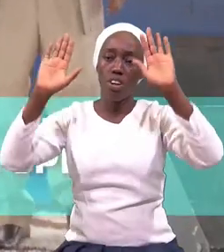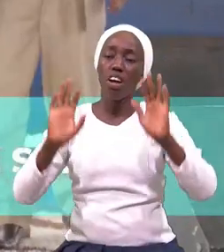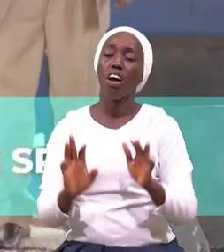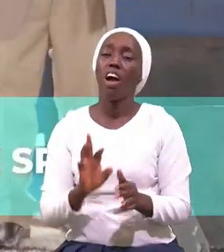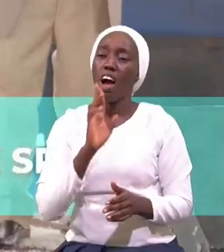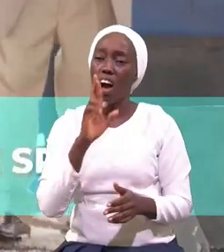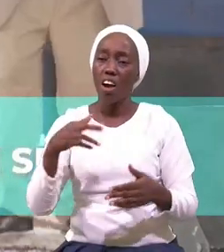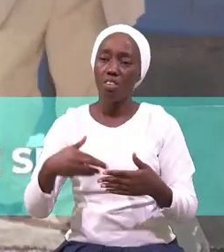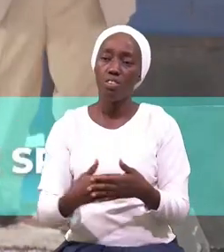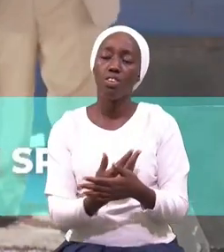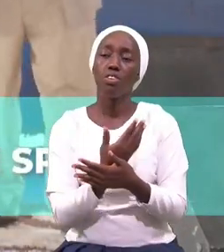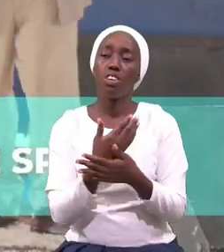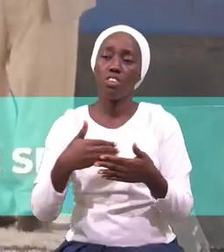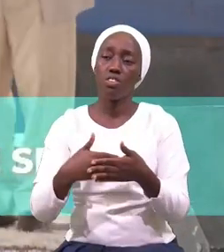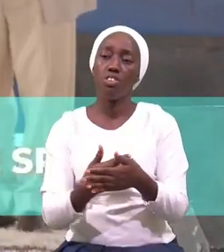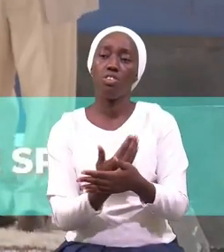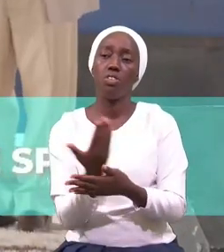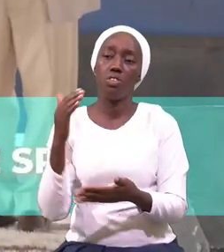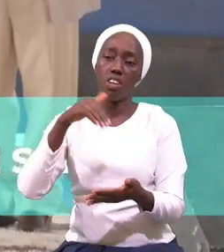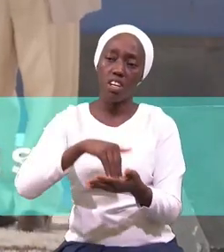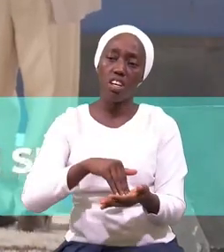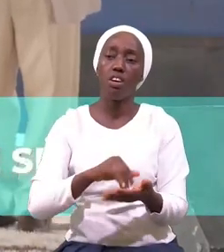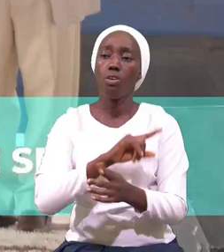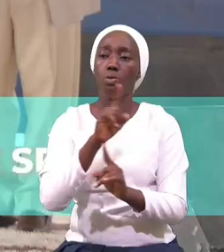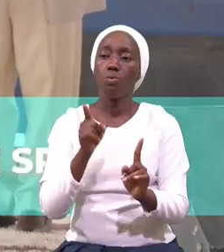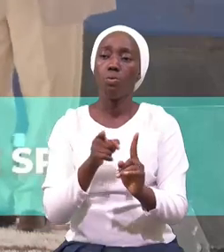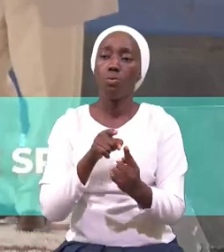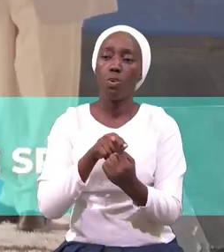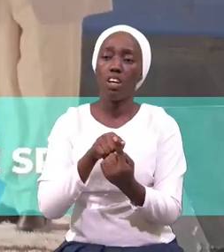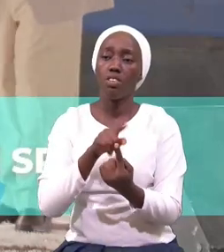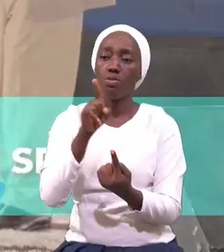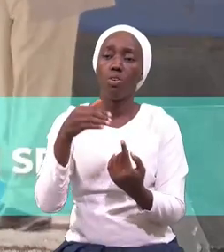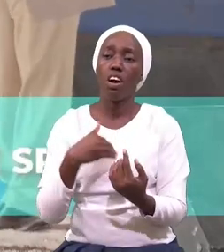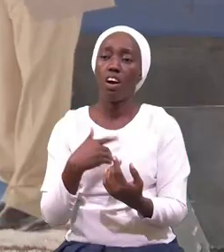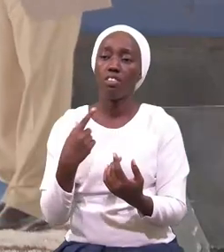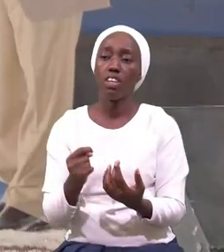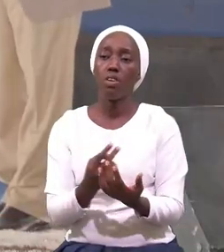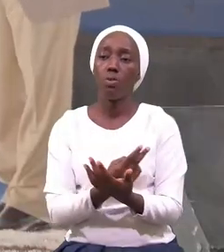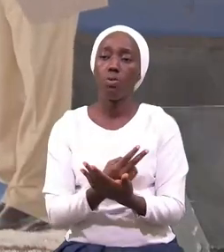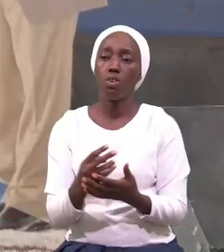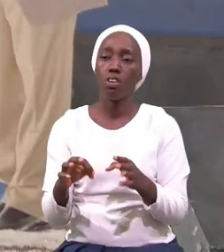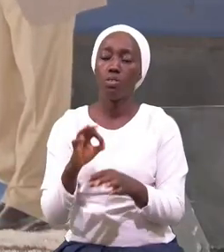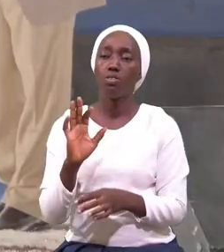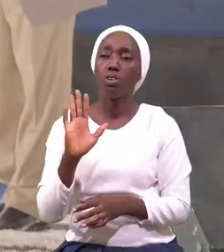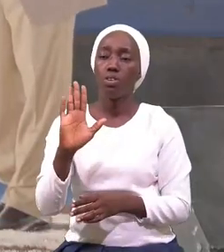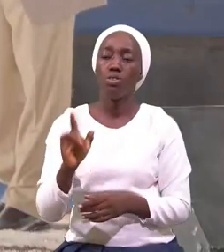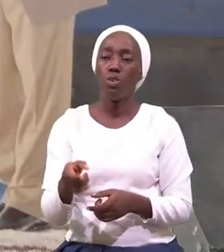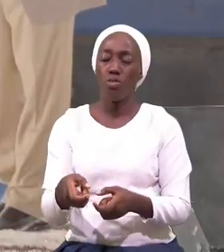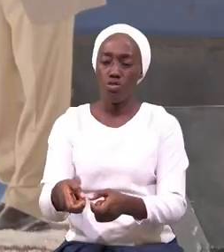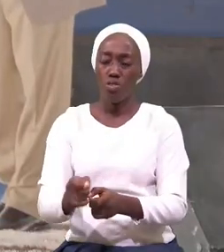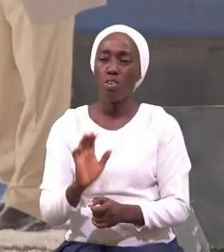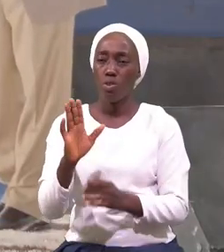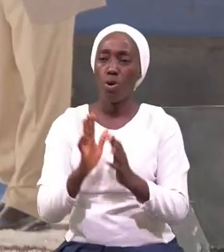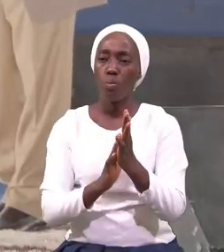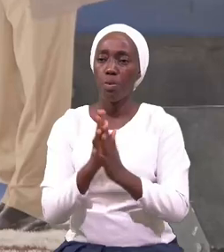Ta passion, ta consécration, tout est renouvelé lorsque tu reçois le Saint-Esprit. Ta motivation